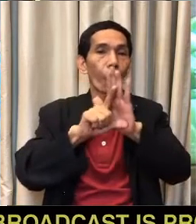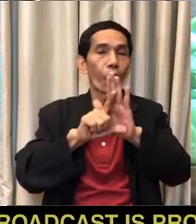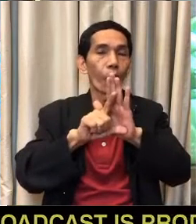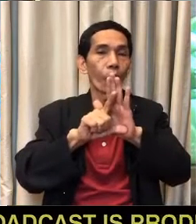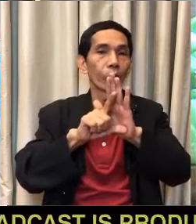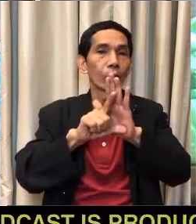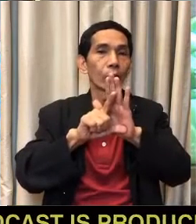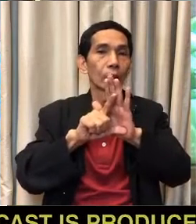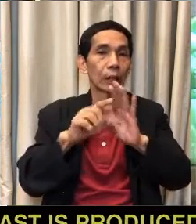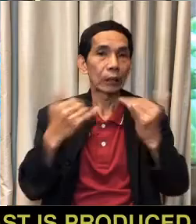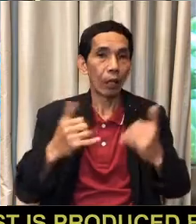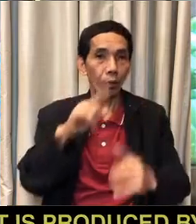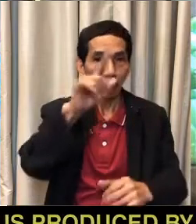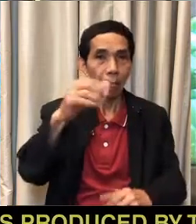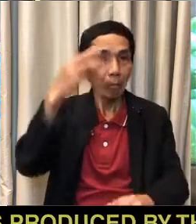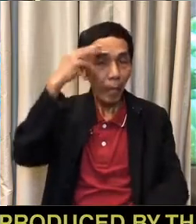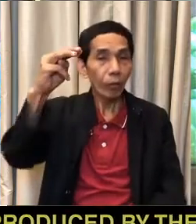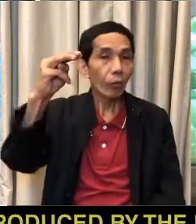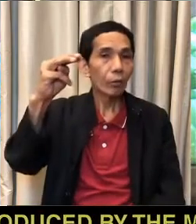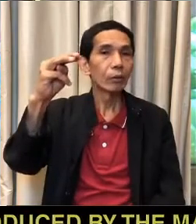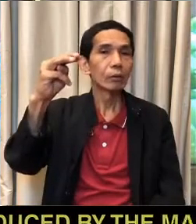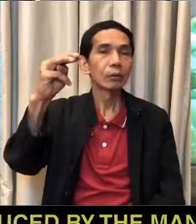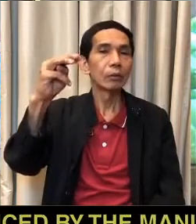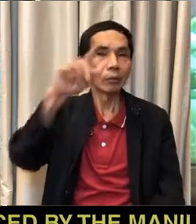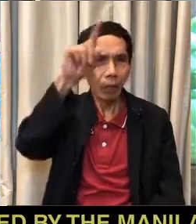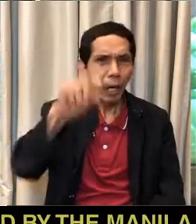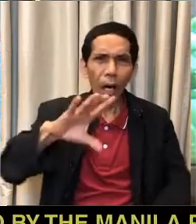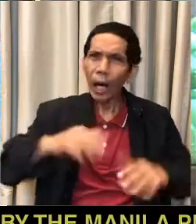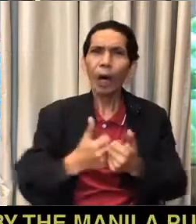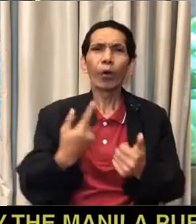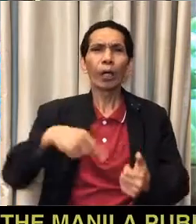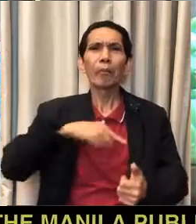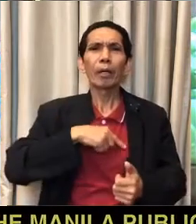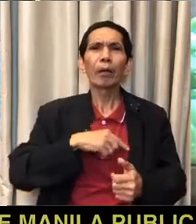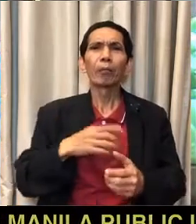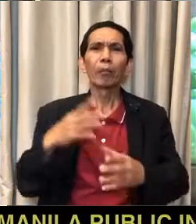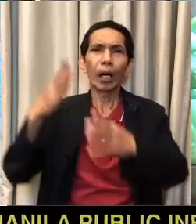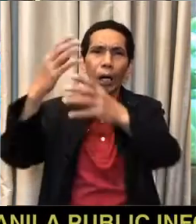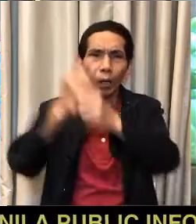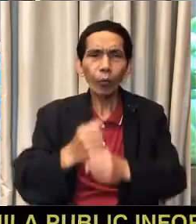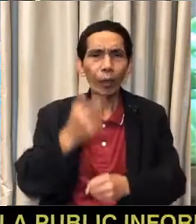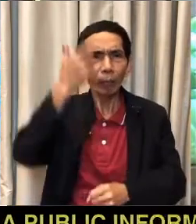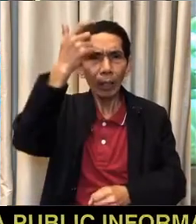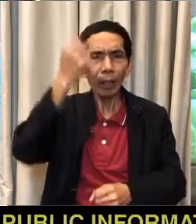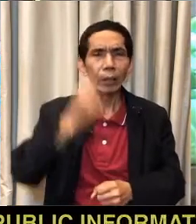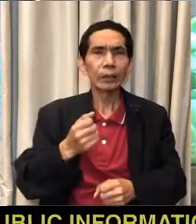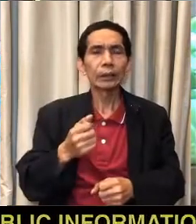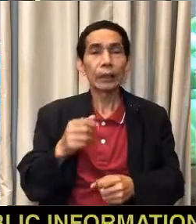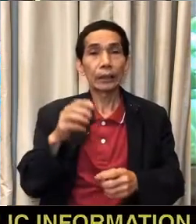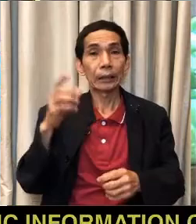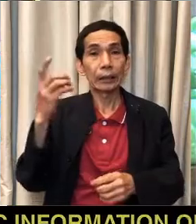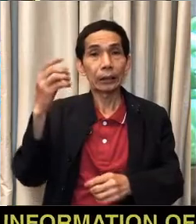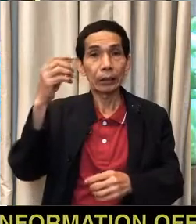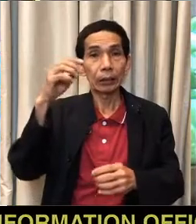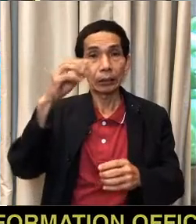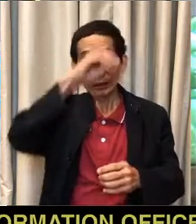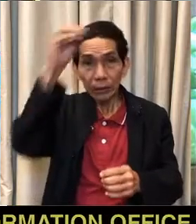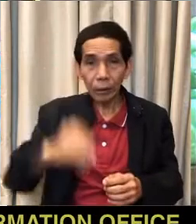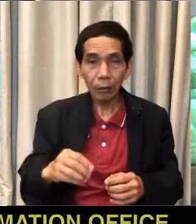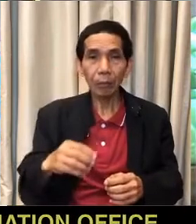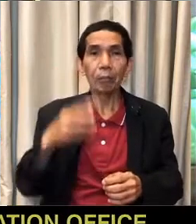Okay. Tanungin natin, Mayor, paano kami makaka-avail ng discount? Ako naman driver.